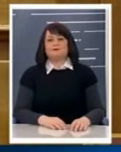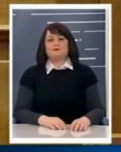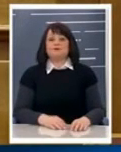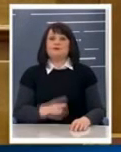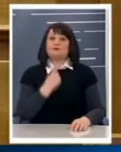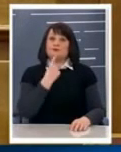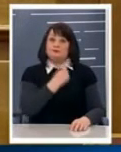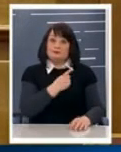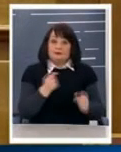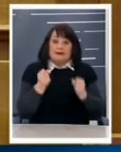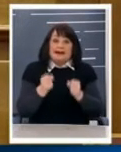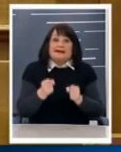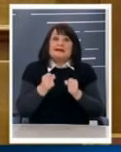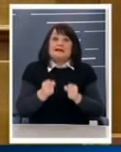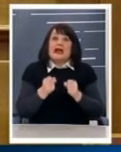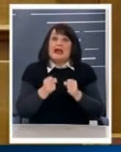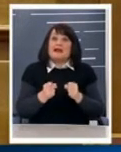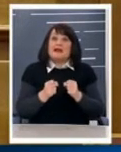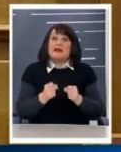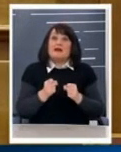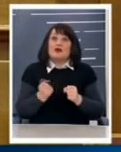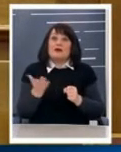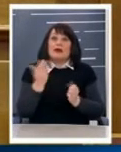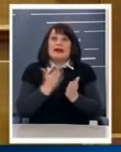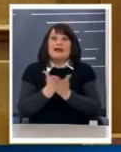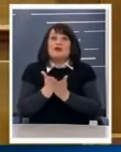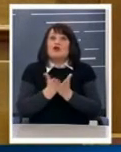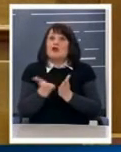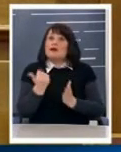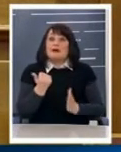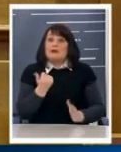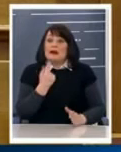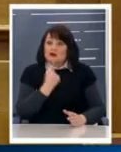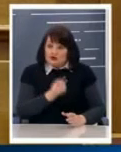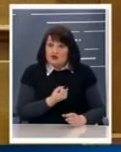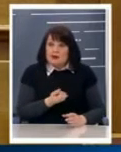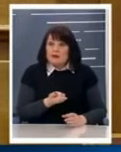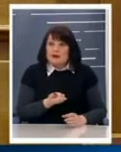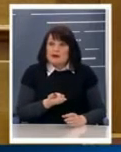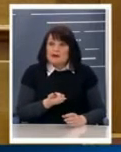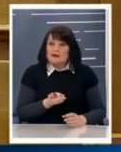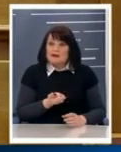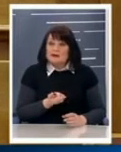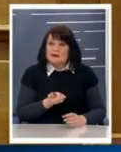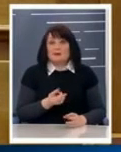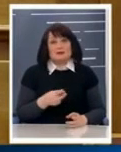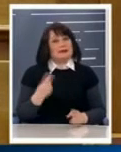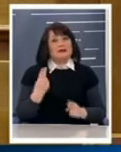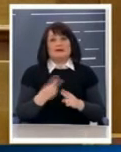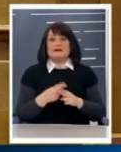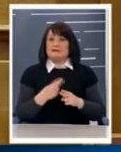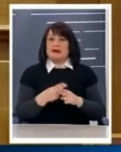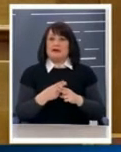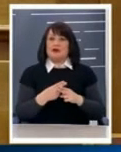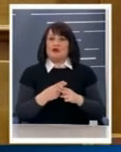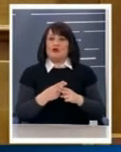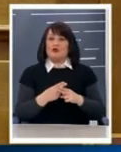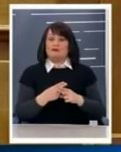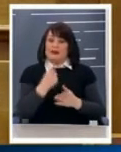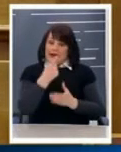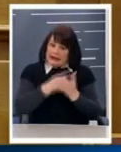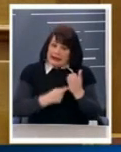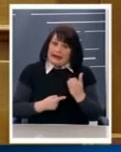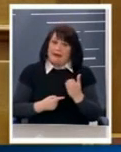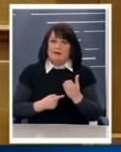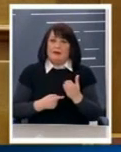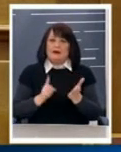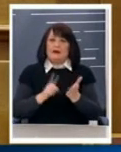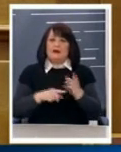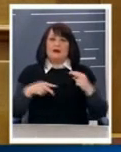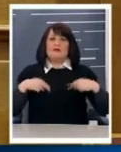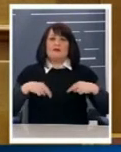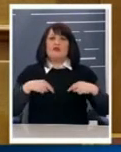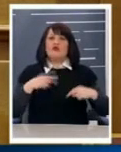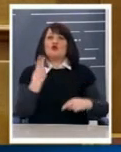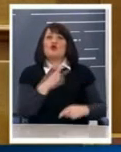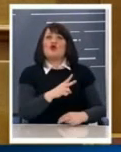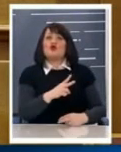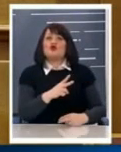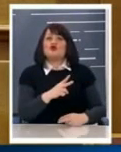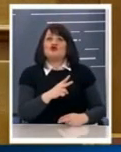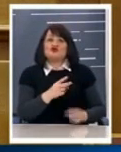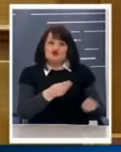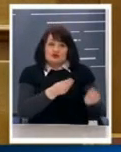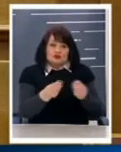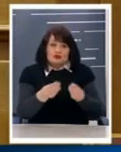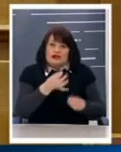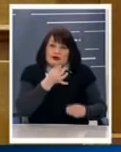στη Ζάκυνθο δεν υπάρχει χειρουργείο. Είναι σημαντική παράληψη. Έπρεπε ο υπουργός σας να σκύψει να σας δώσει